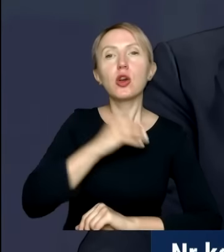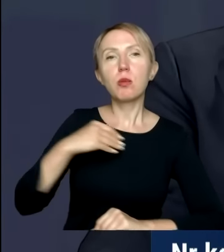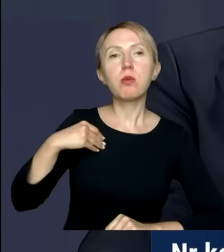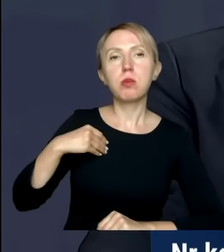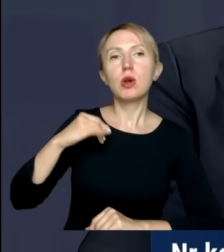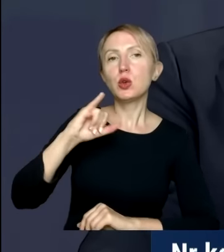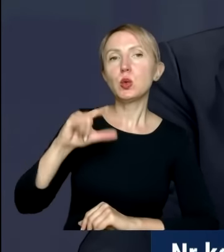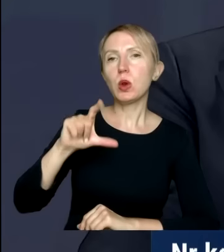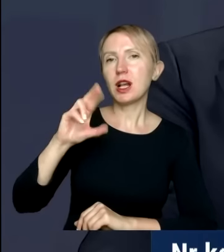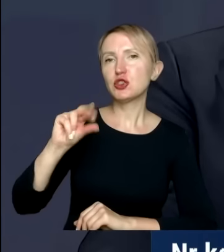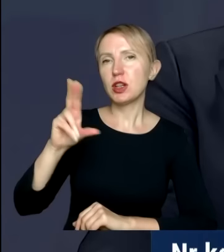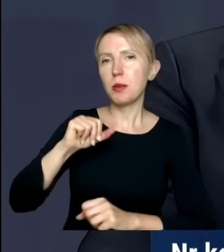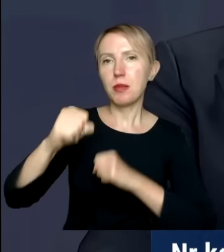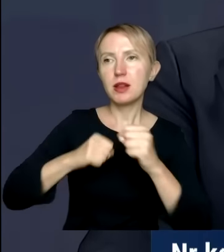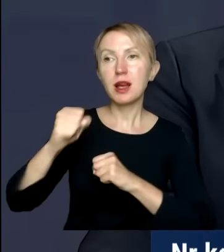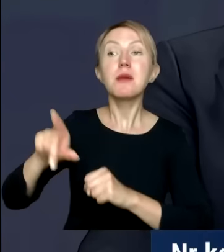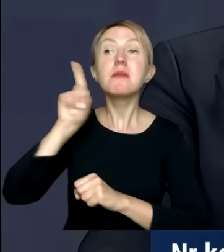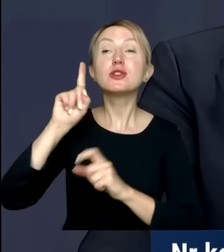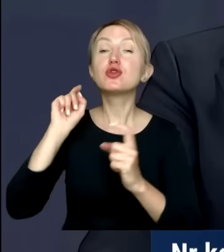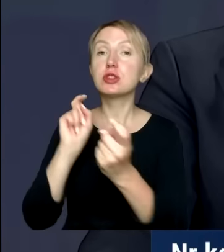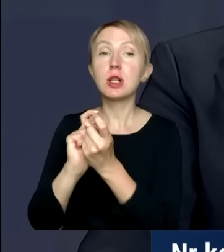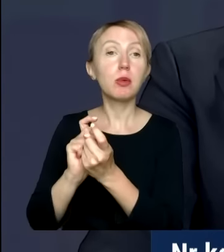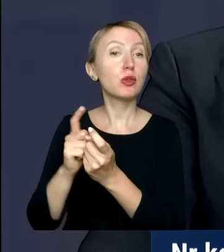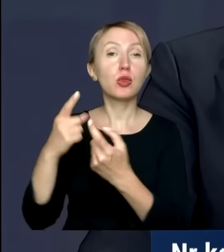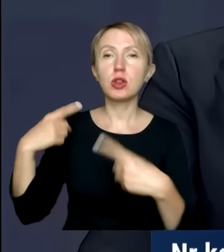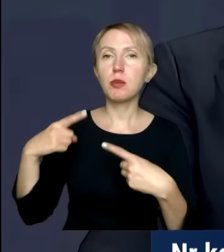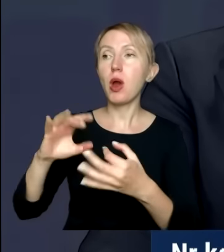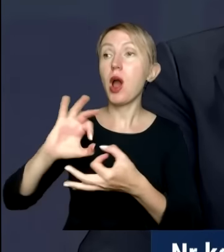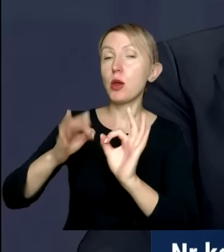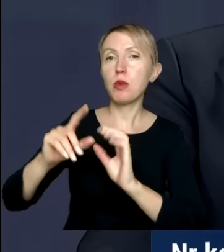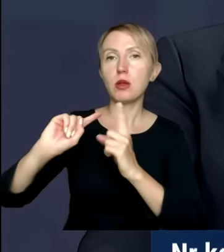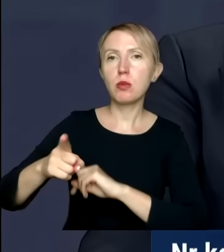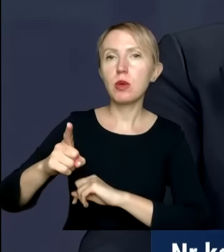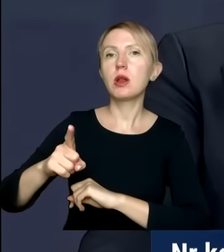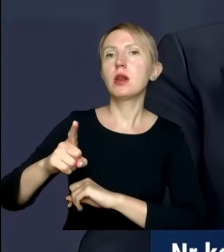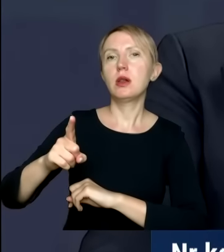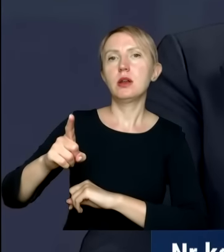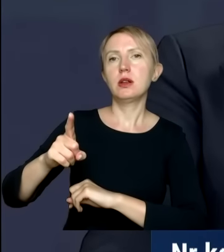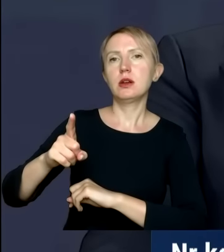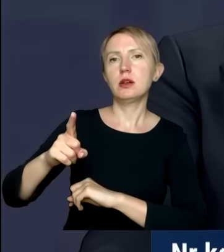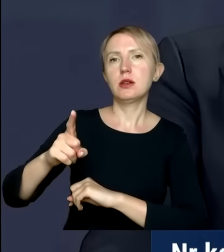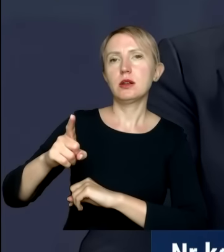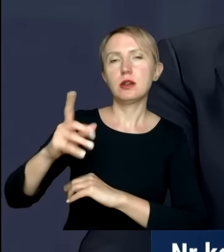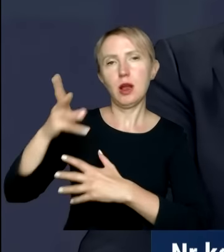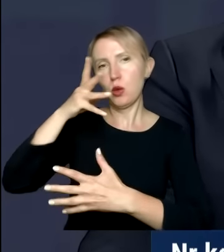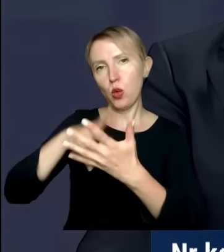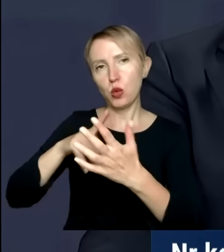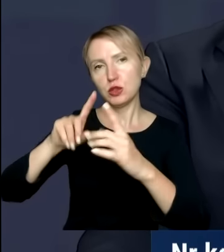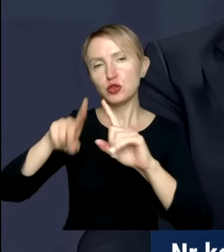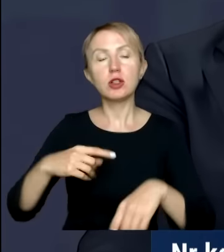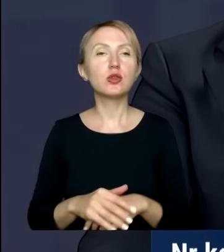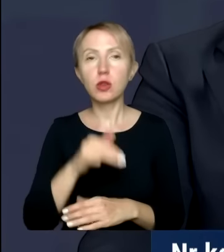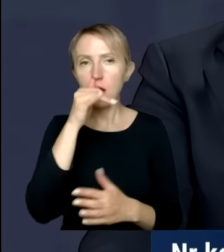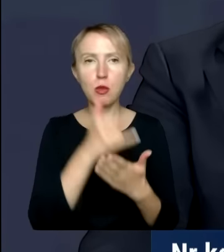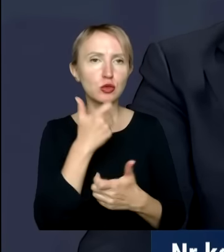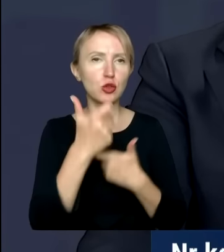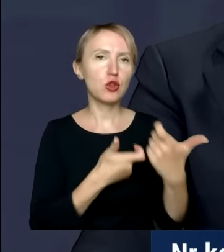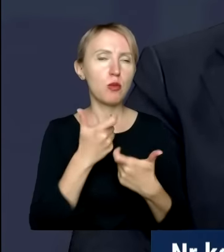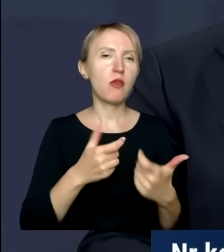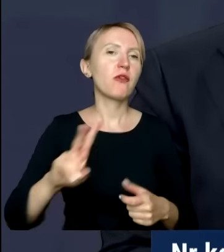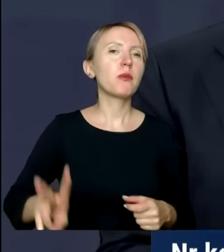facetem w finale znowu nie zabrał głosu ale bezpośrednio po igrzyskach Gieroj chce i to jeszcze parytety których nie jest w stanie wprowadzić nawet u siebie w